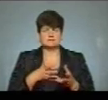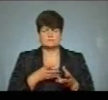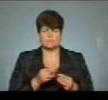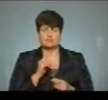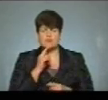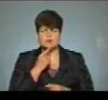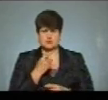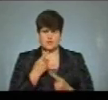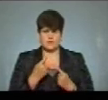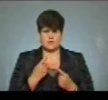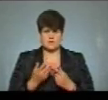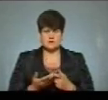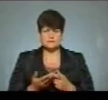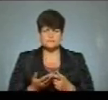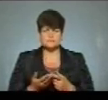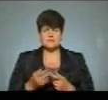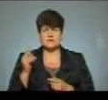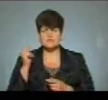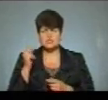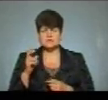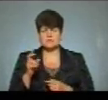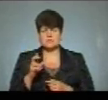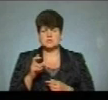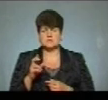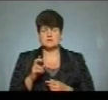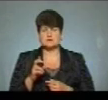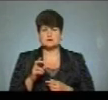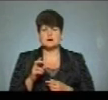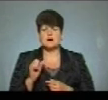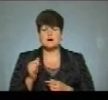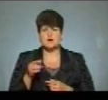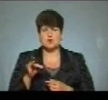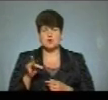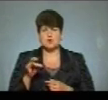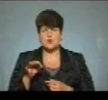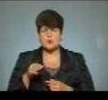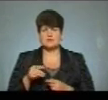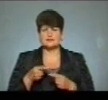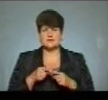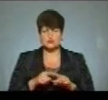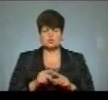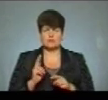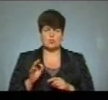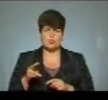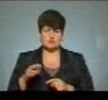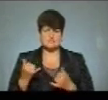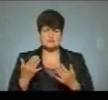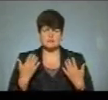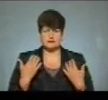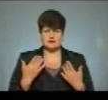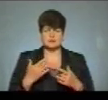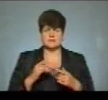говорити. Навчається в Бережанському БАТІ, Бережанському агротехнічному коледжі. Вона зараз на канікули. Дитина